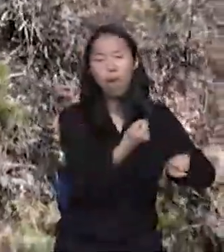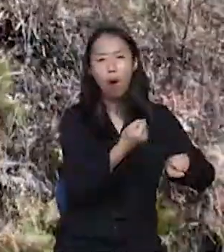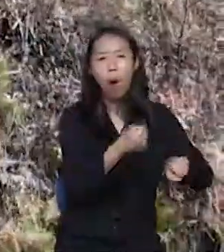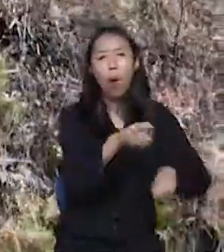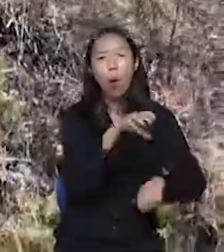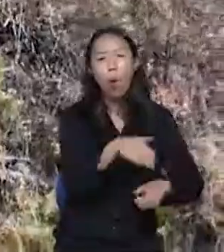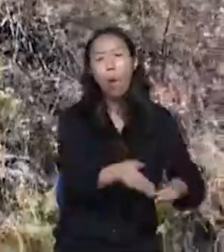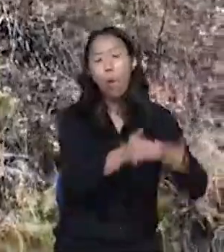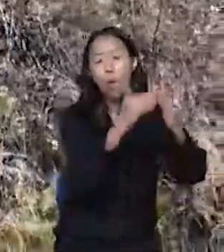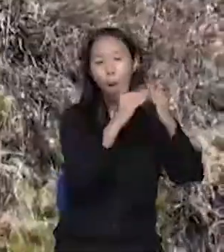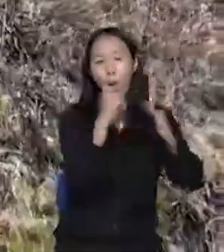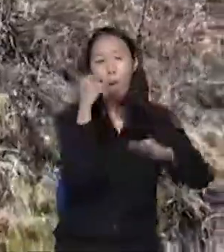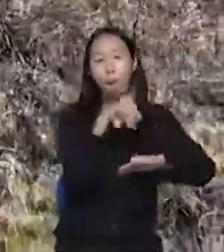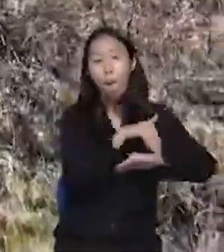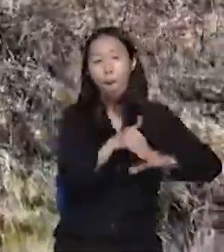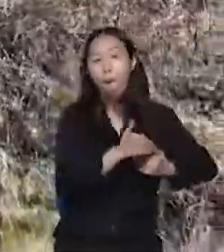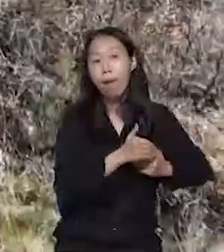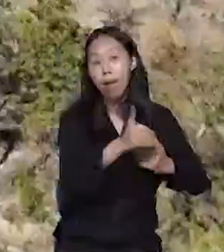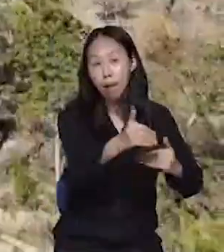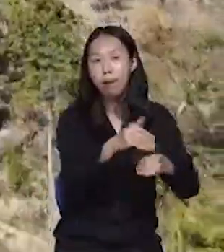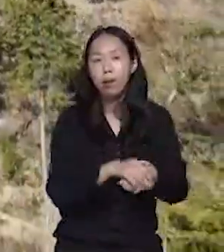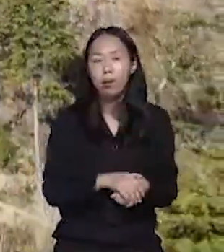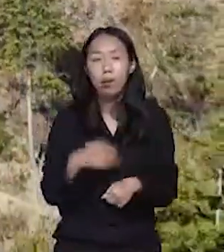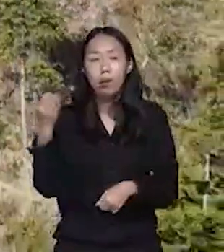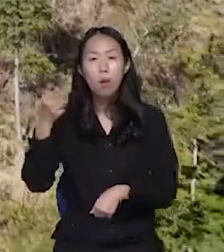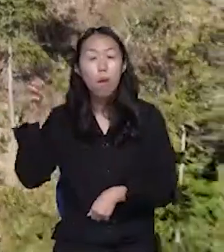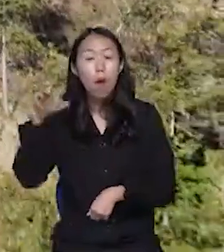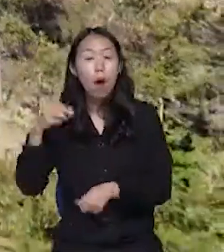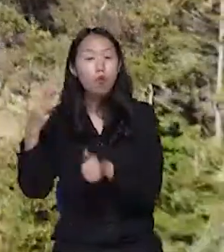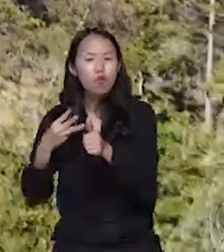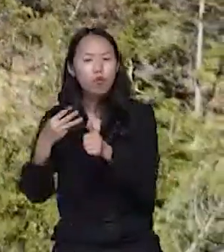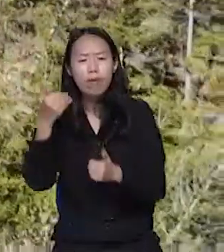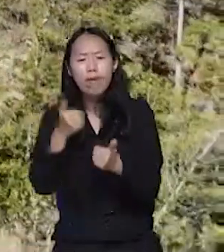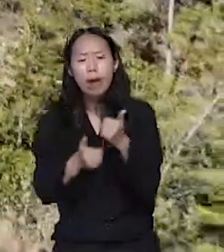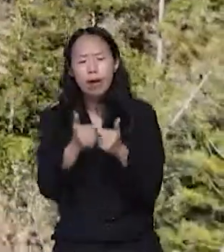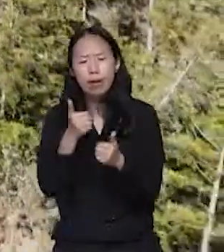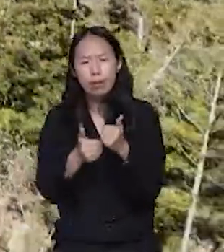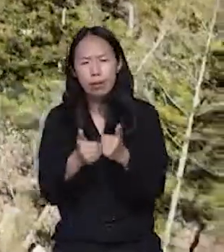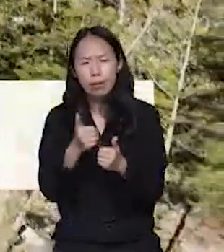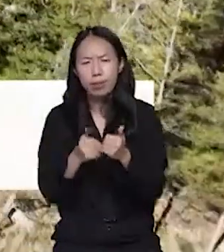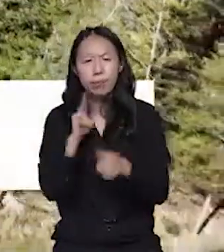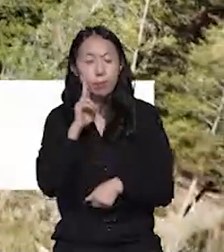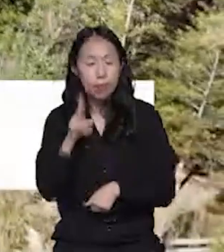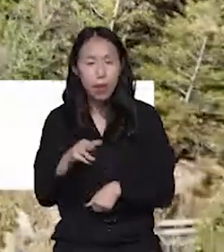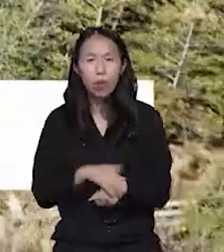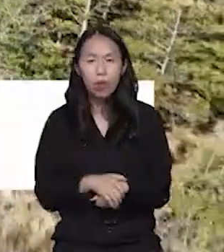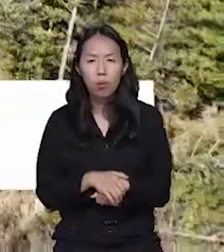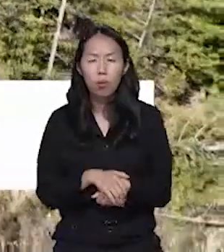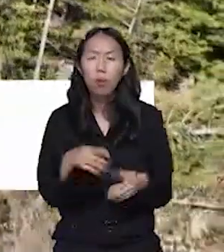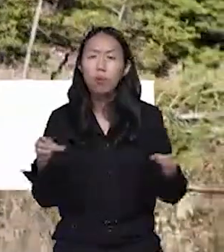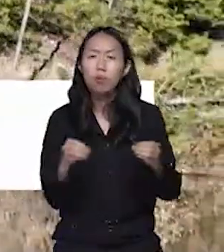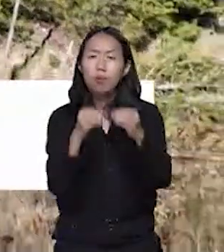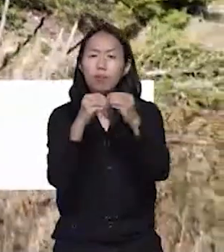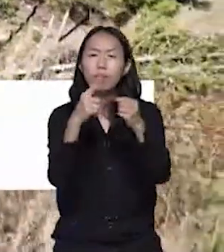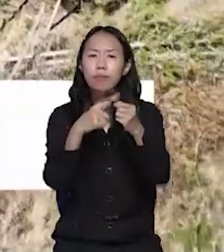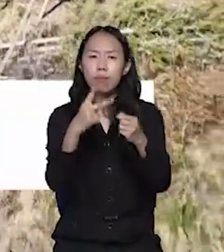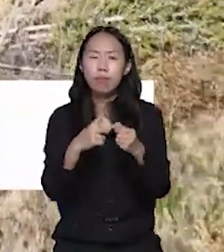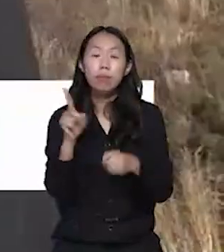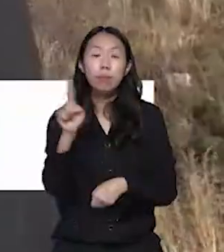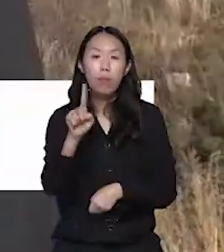규모의 대규모 골프장 개발 계획을 추진하면서 영광군의 갈등이 커지고 있습니다 쟁점은 크게 두